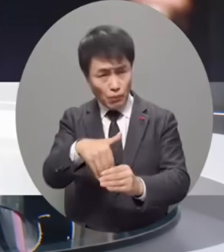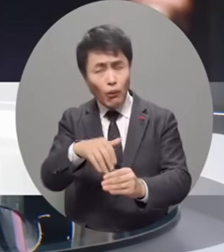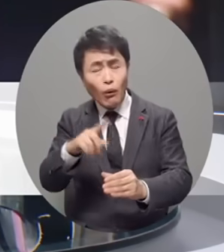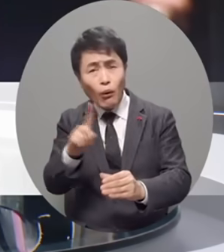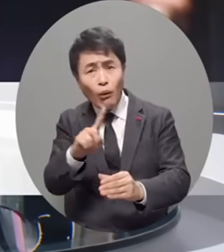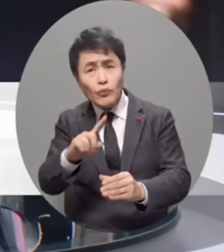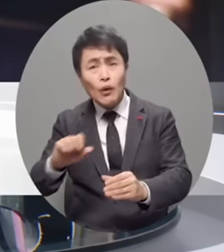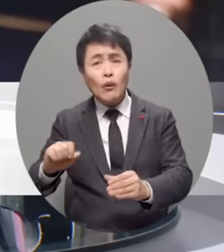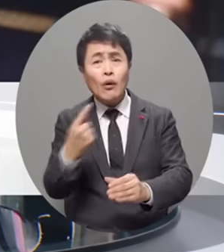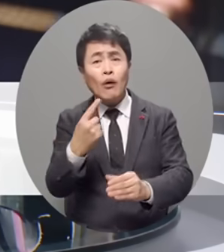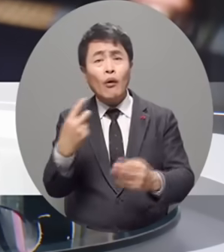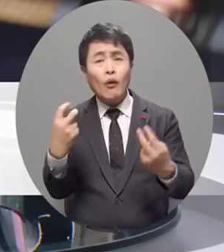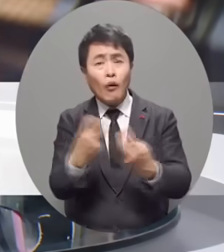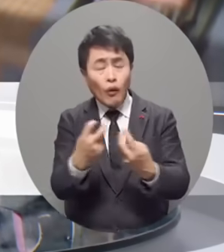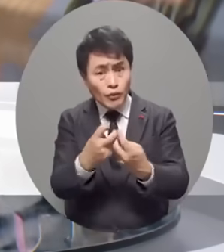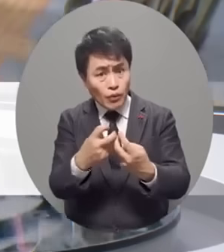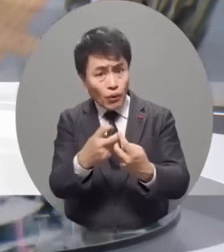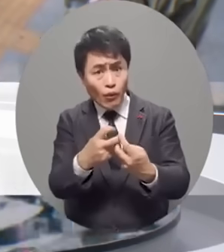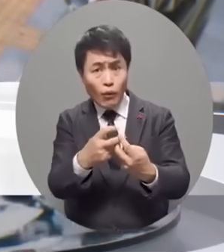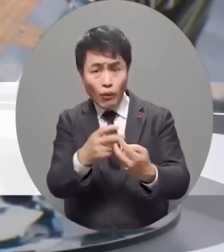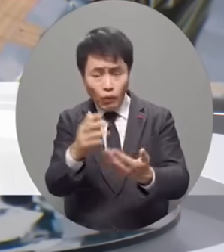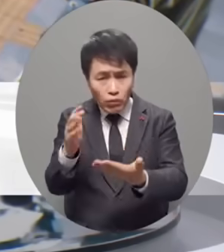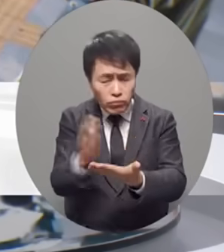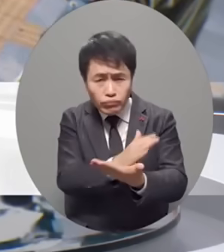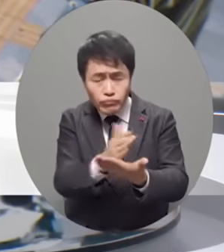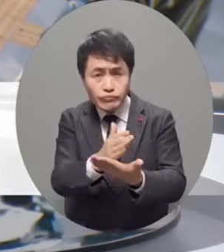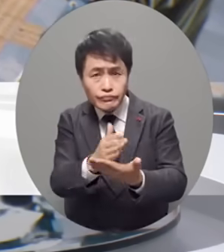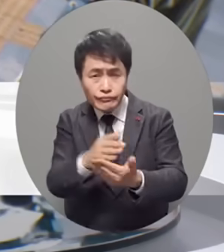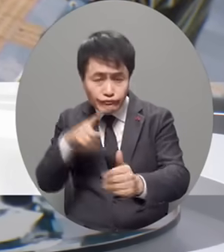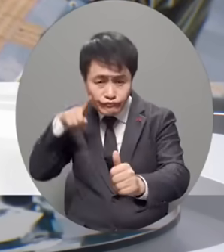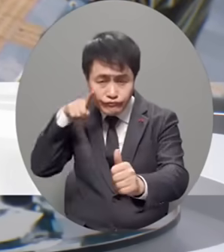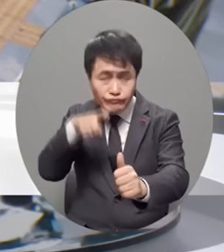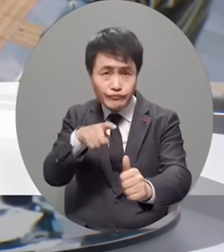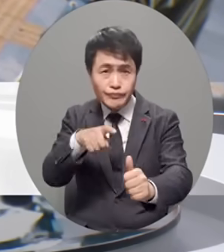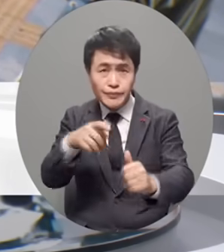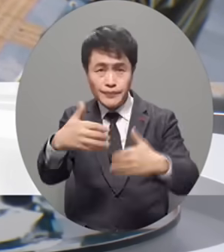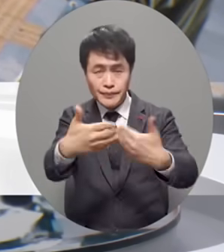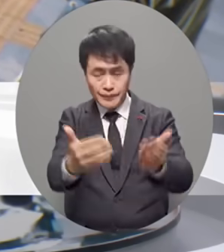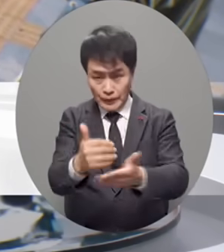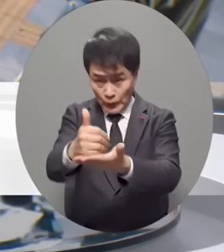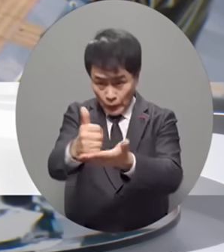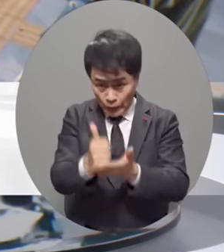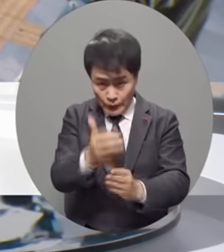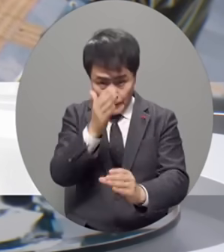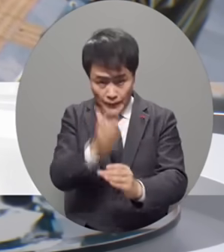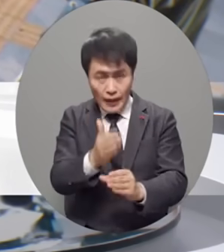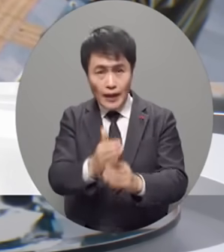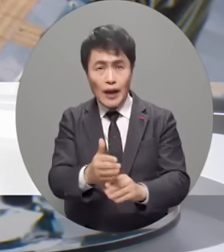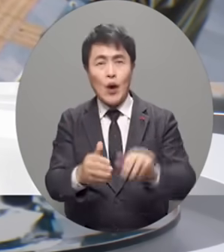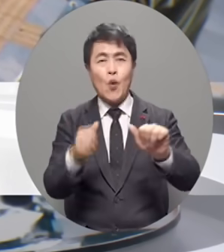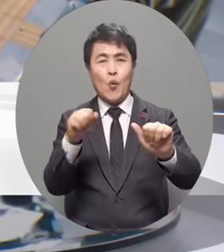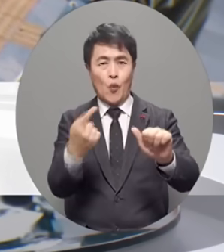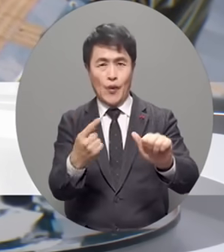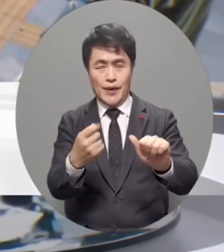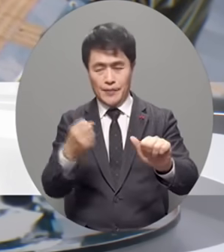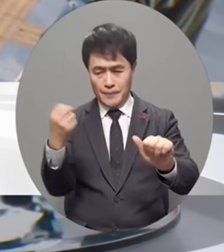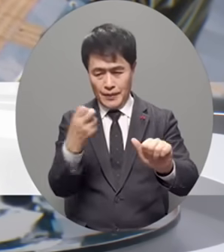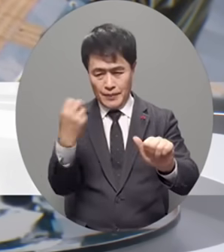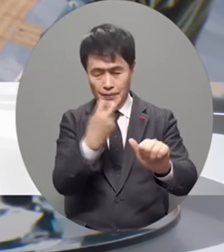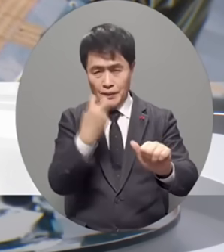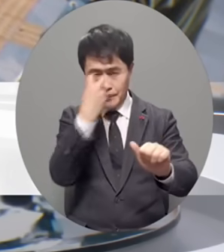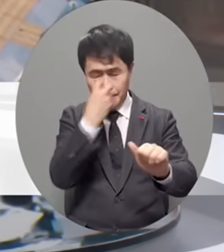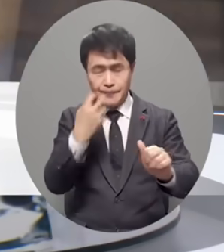계기로 어떻게 움직이는지 추적 분석하기 위해 고정된 패널을 대상으로 5차례 반복해서